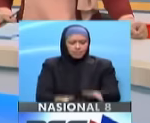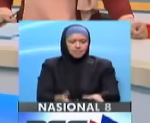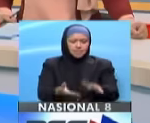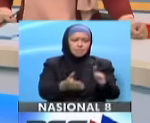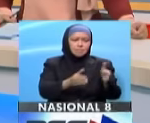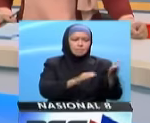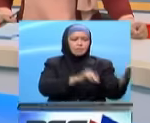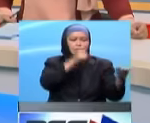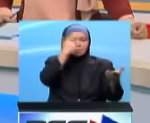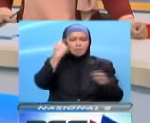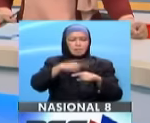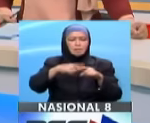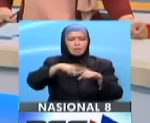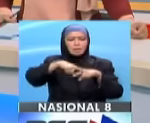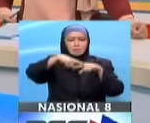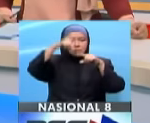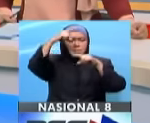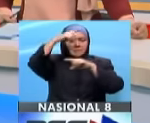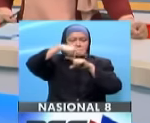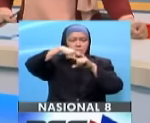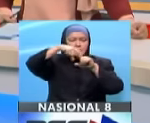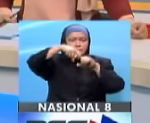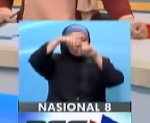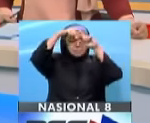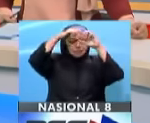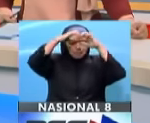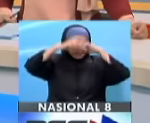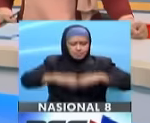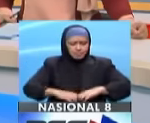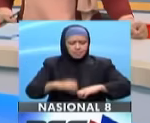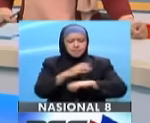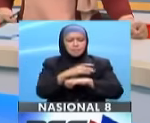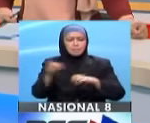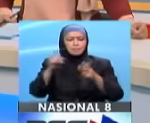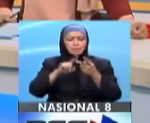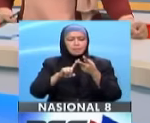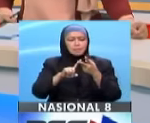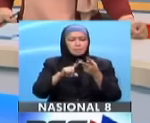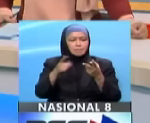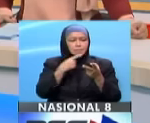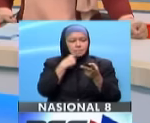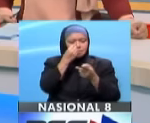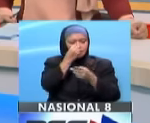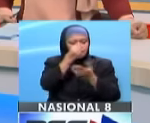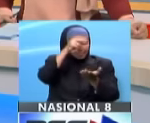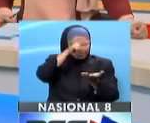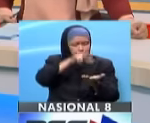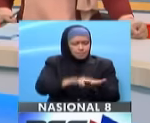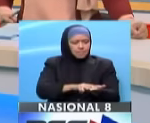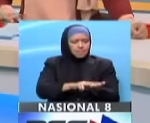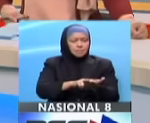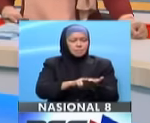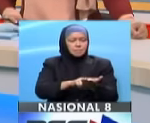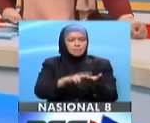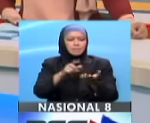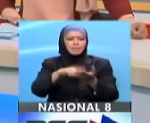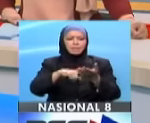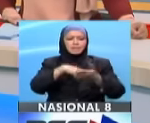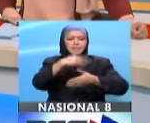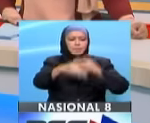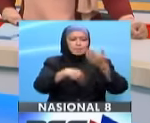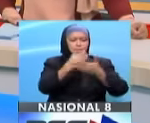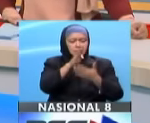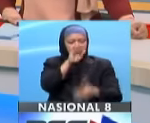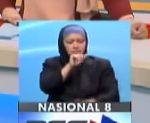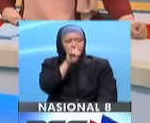Ia berikutan pengesahan kematian mangsa oleh pakar perubatan dan ahli keluarga kemarin. Ini menjadikan badal haji dilakukan Tabung